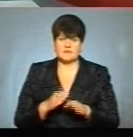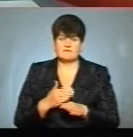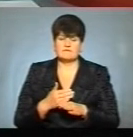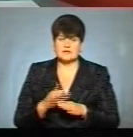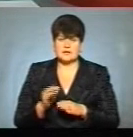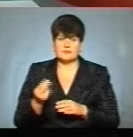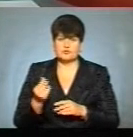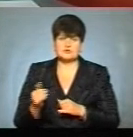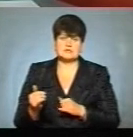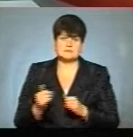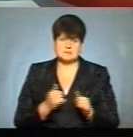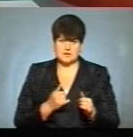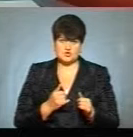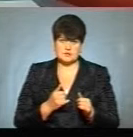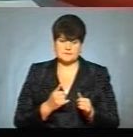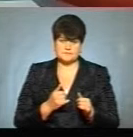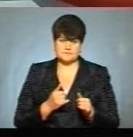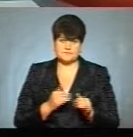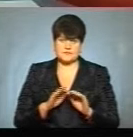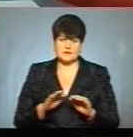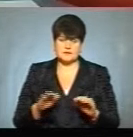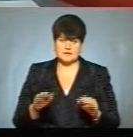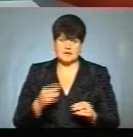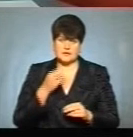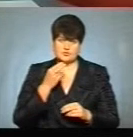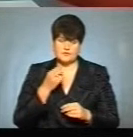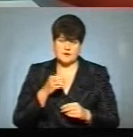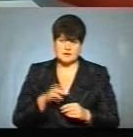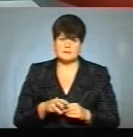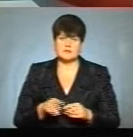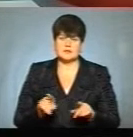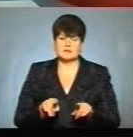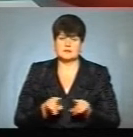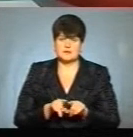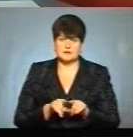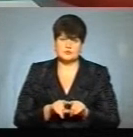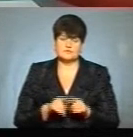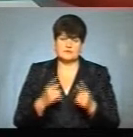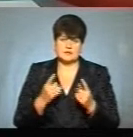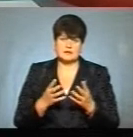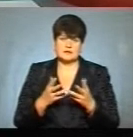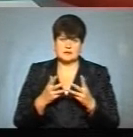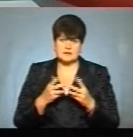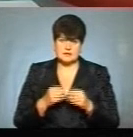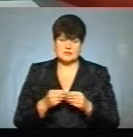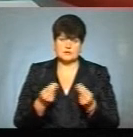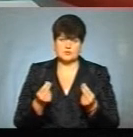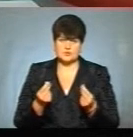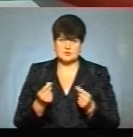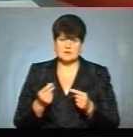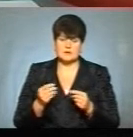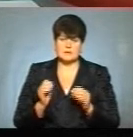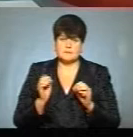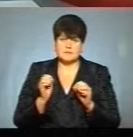щодо забезпечення дітей харчуванням. І, напевно, що велика кількість коштів падає саме